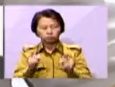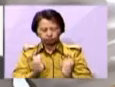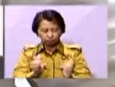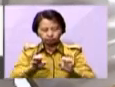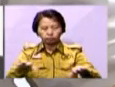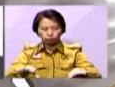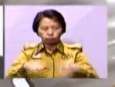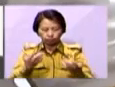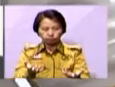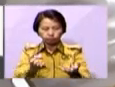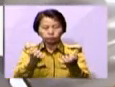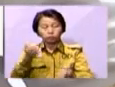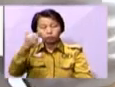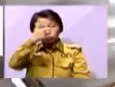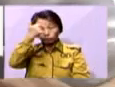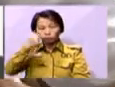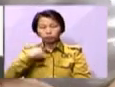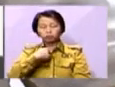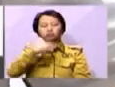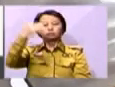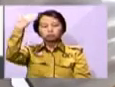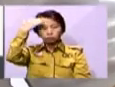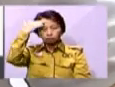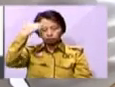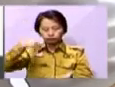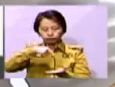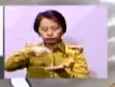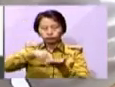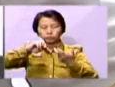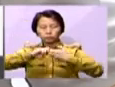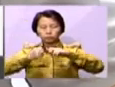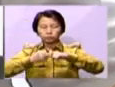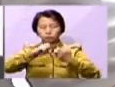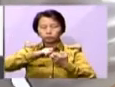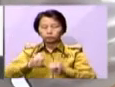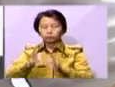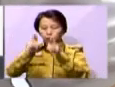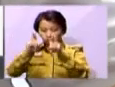disegerakan? Kerana kita tahu bahawa ini masalah rakyat yang harus